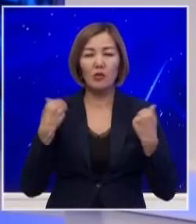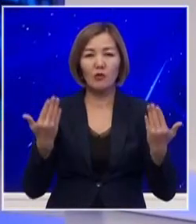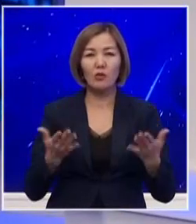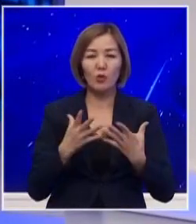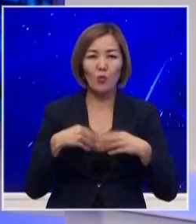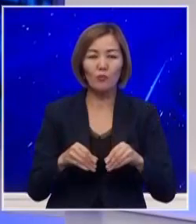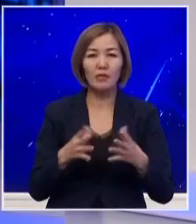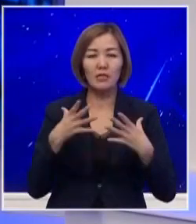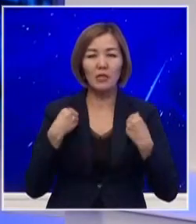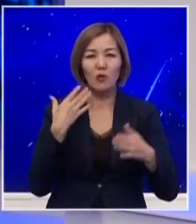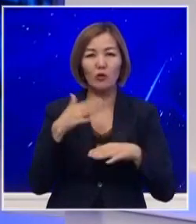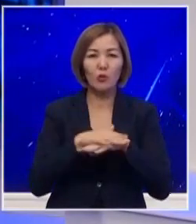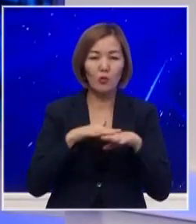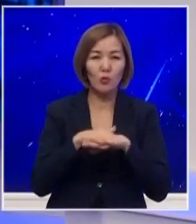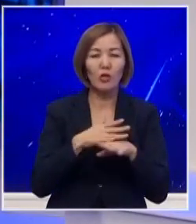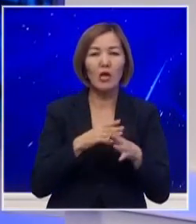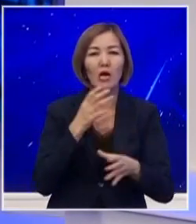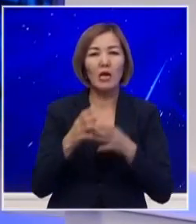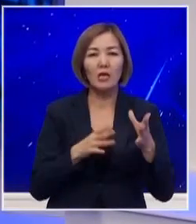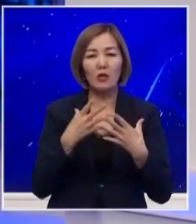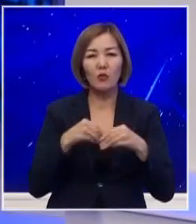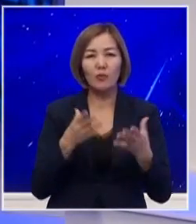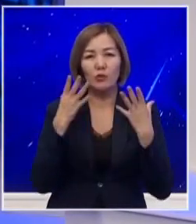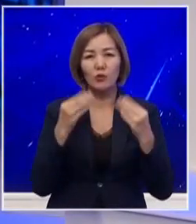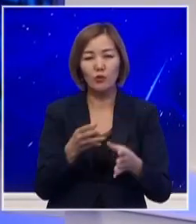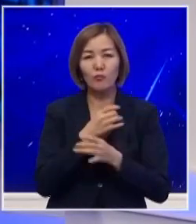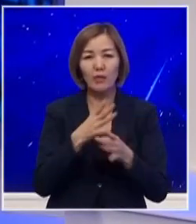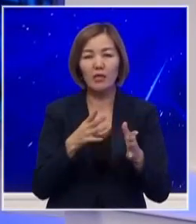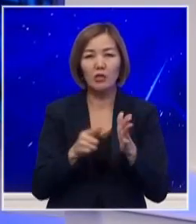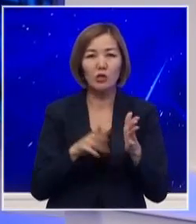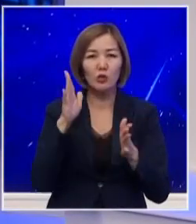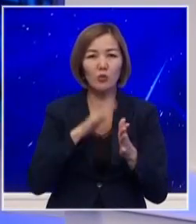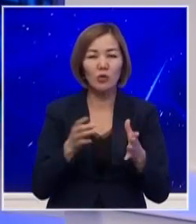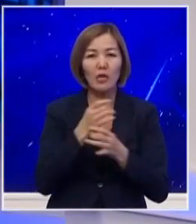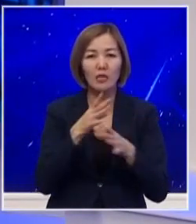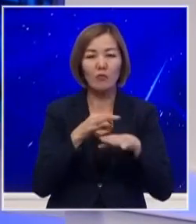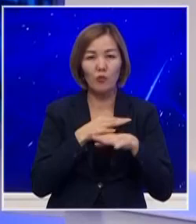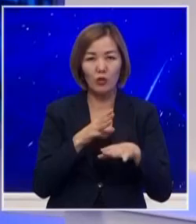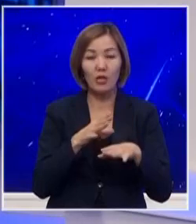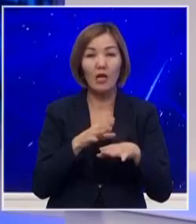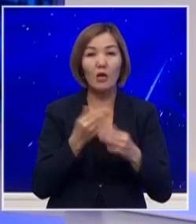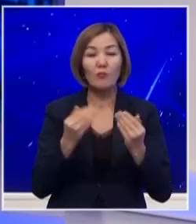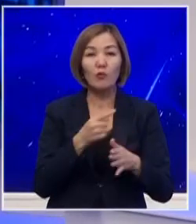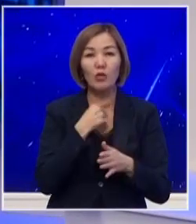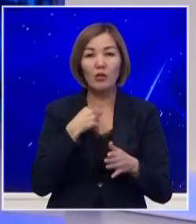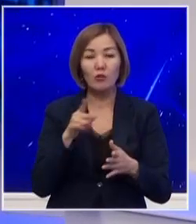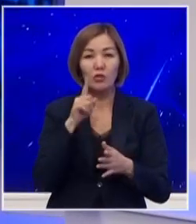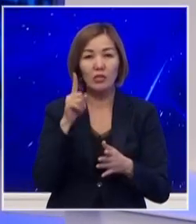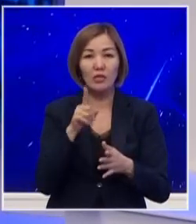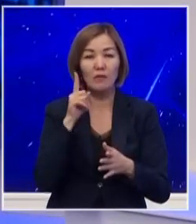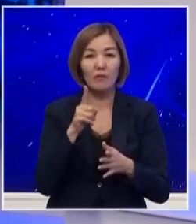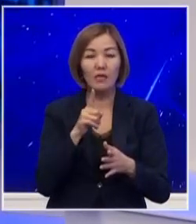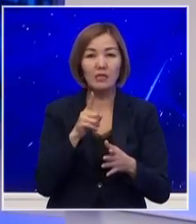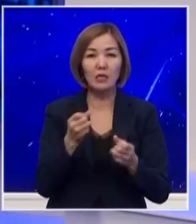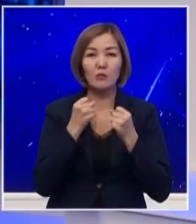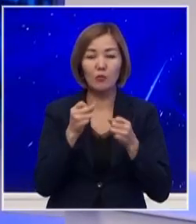Салауатты отбасы, салауатты ұлт. Халықаралық отбасы мереке күнін жетісулықтарда атап өтті. Бүгін Талдықорғанда жастар мен